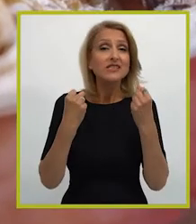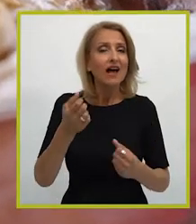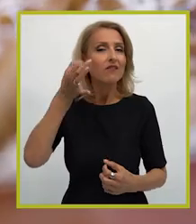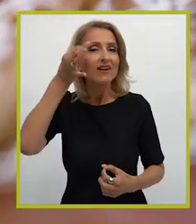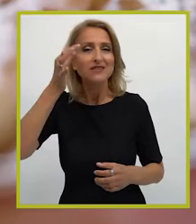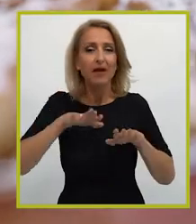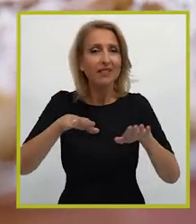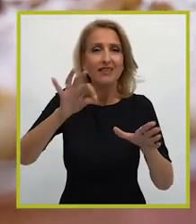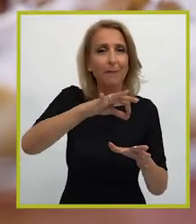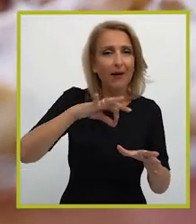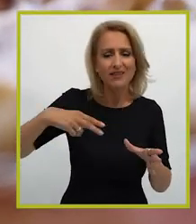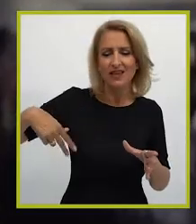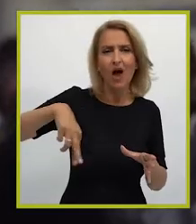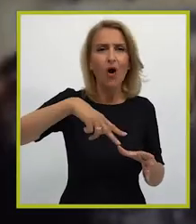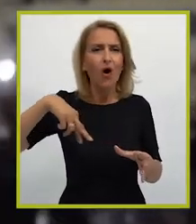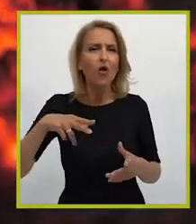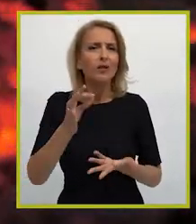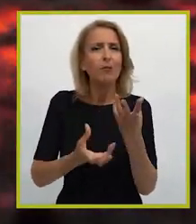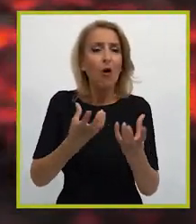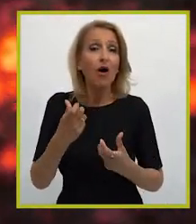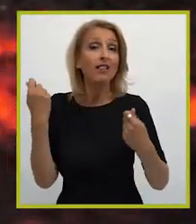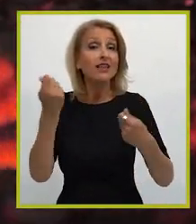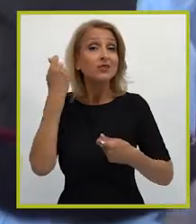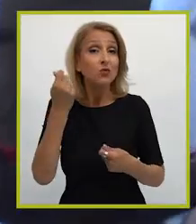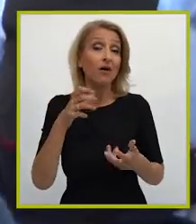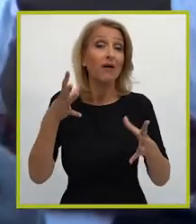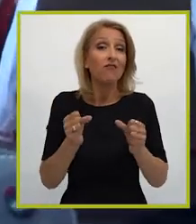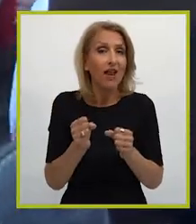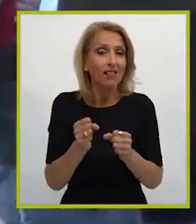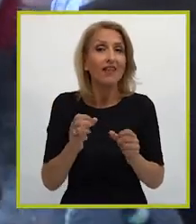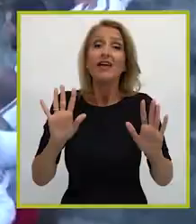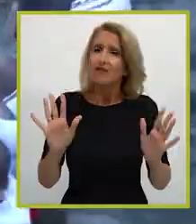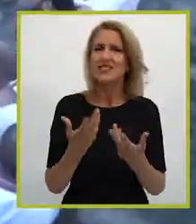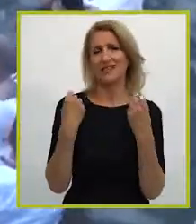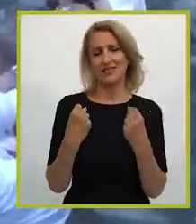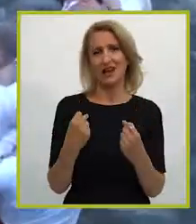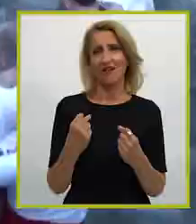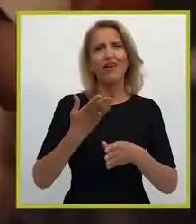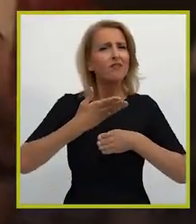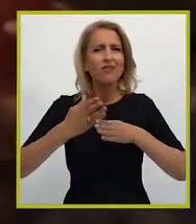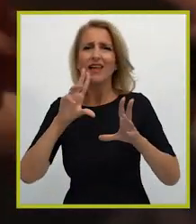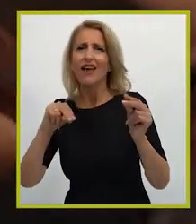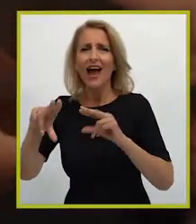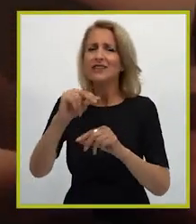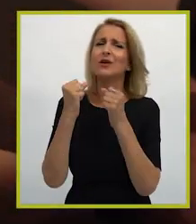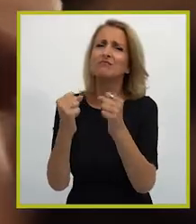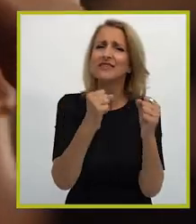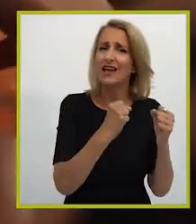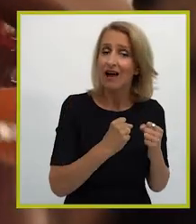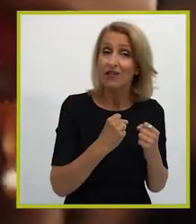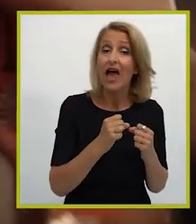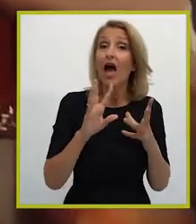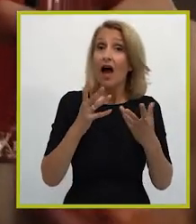Пишем здраве в късмета на баницата. Ходим по огън и танцуваме в лед. Все за здраве. И не спираме да си го